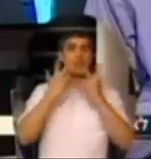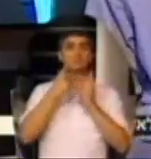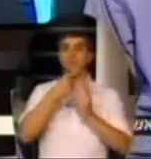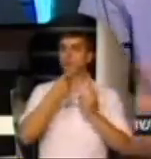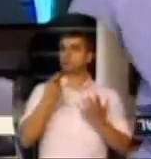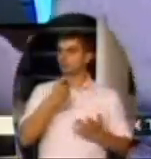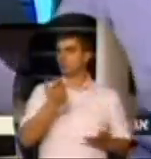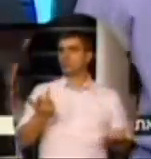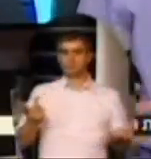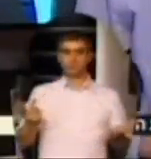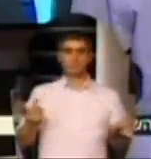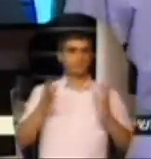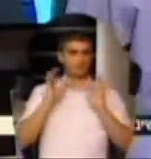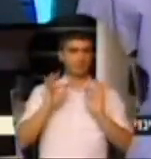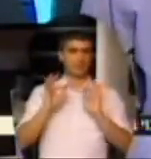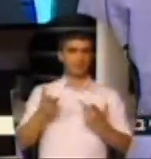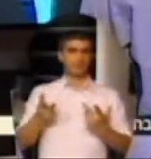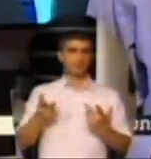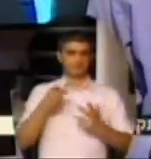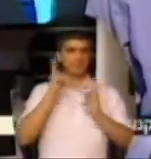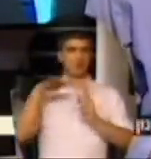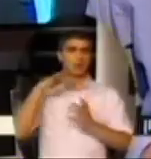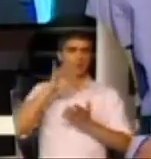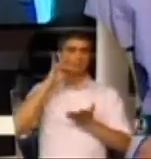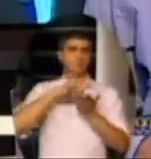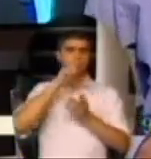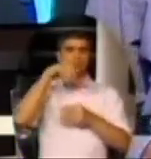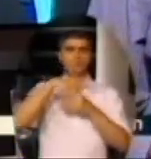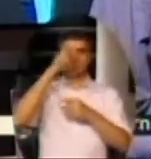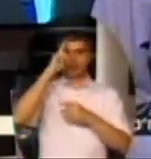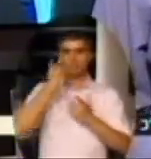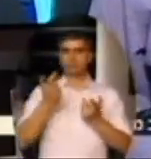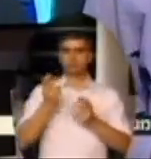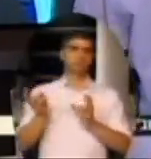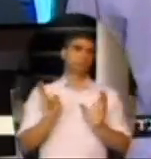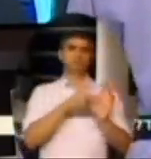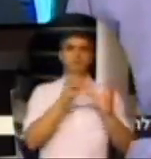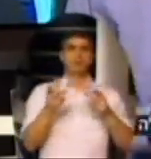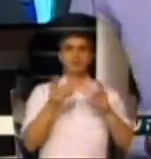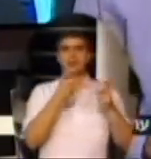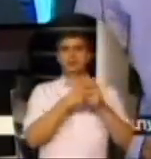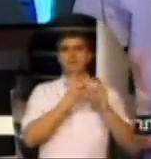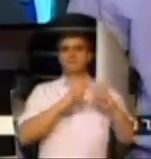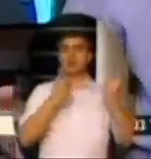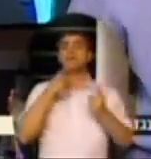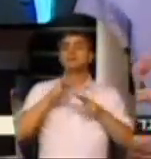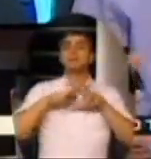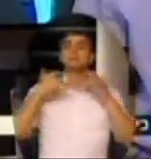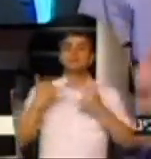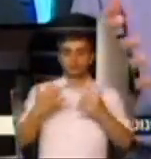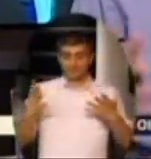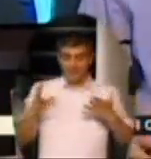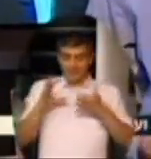הזה שהוא בהחלט יכול להיה למצות מקומו בליכוד ללכת ללכת מאיתנו אבל זה המצב כרגע